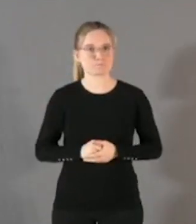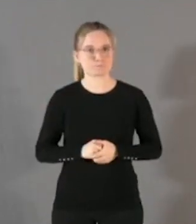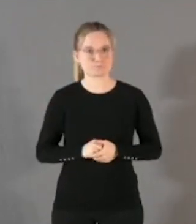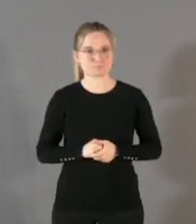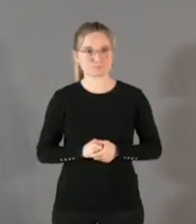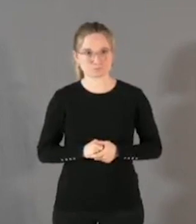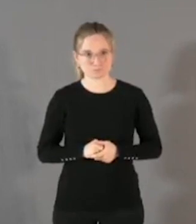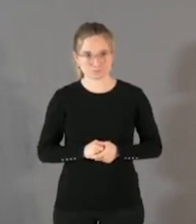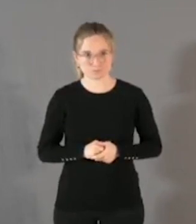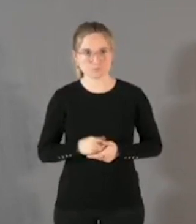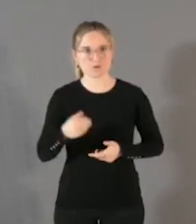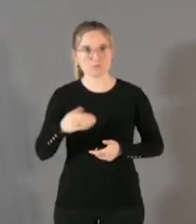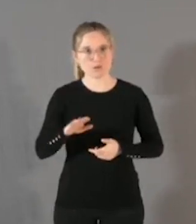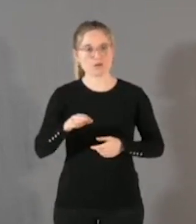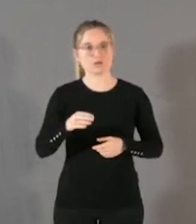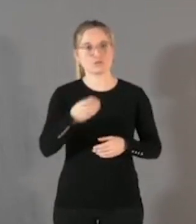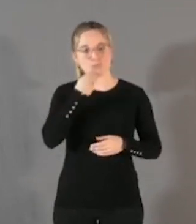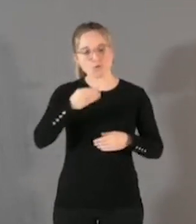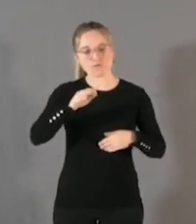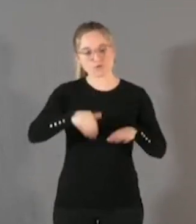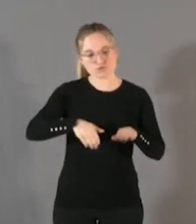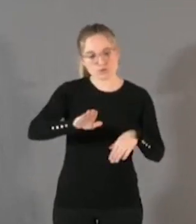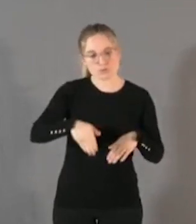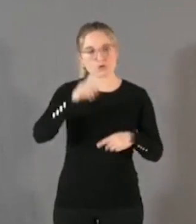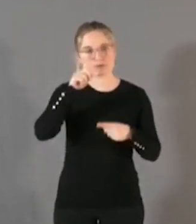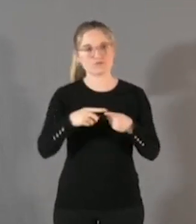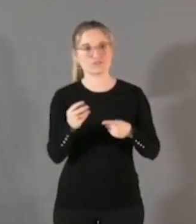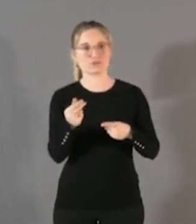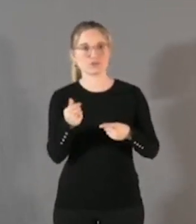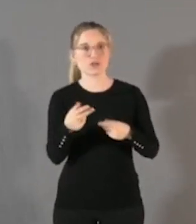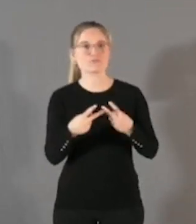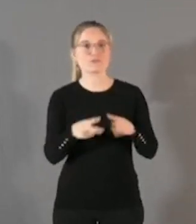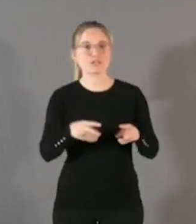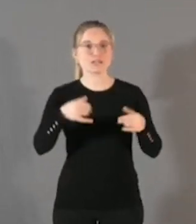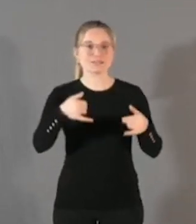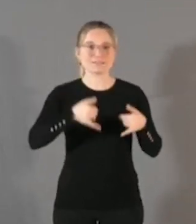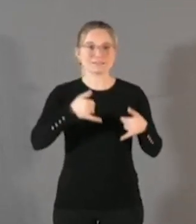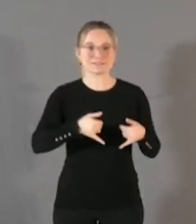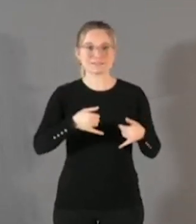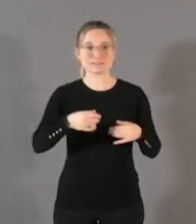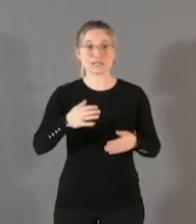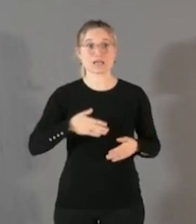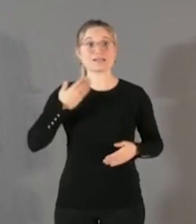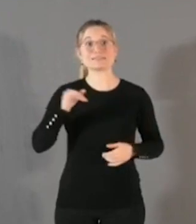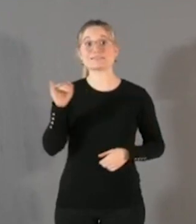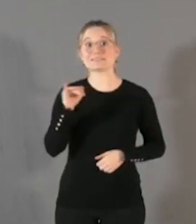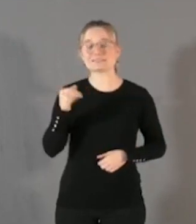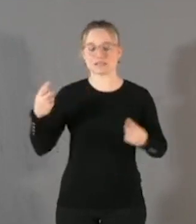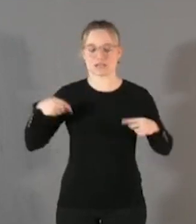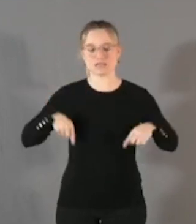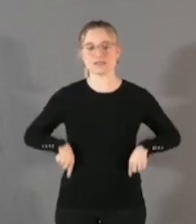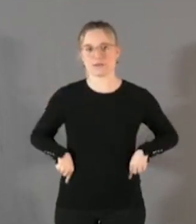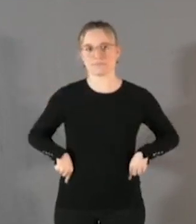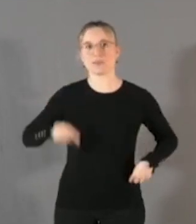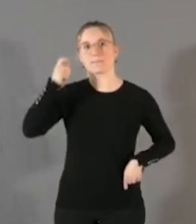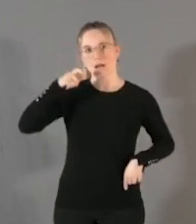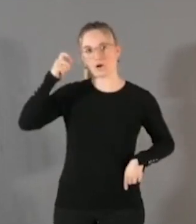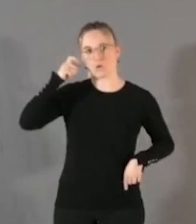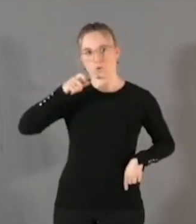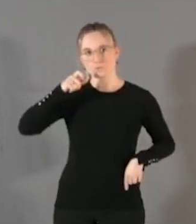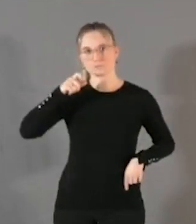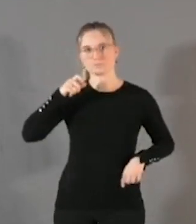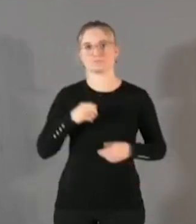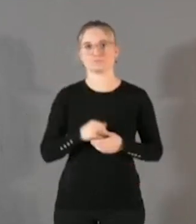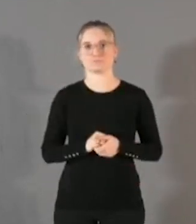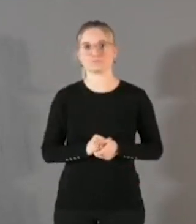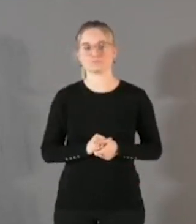bonne santé financière de notre ville s'est faite grâce à l'État et à l'État et à Emmanuel Macron en particulier, je